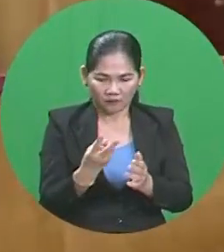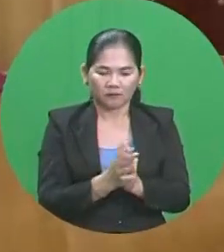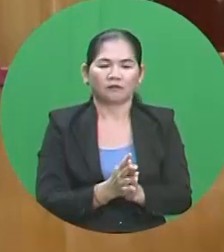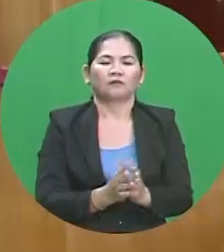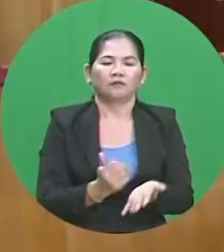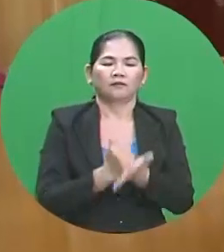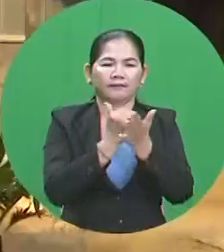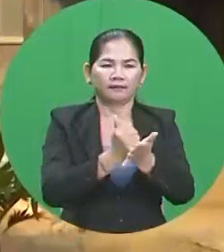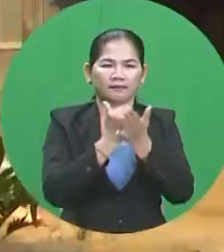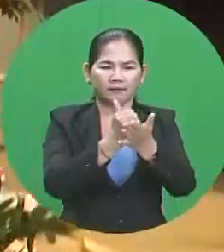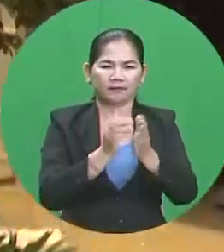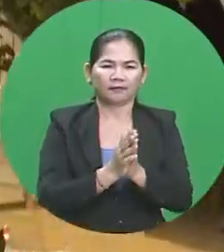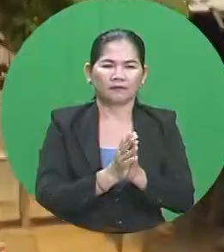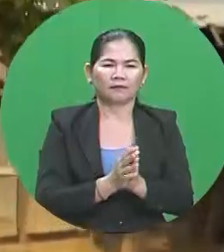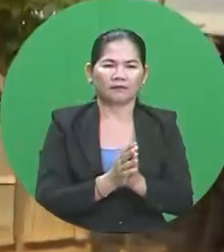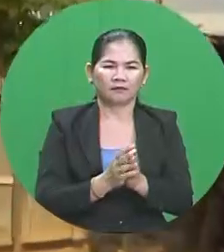ចោះជួយអន្តរាគមន៍គ្រប់ពេលវេលា